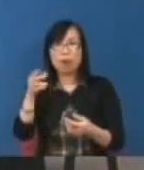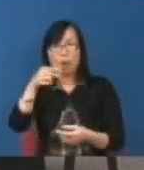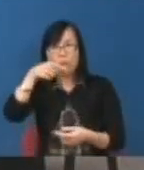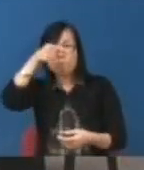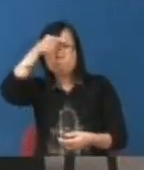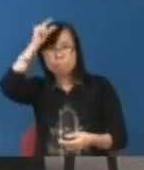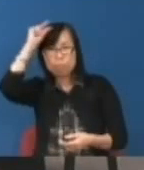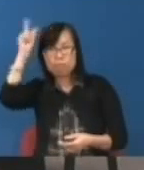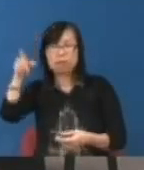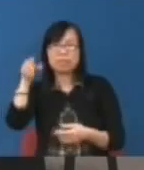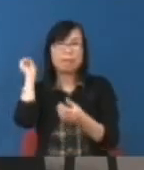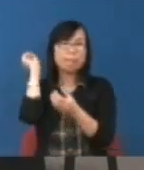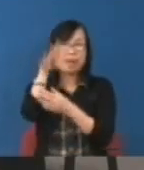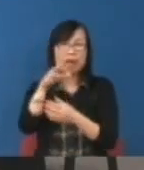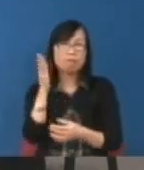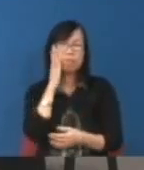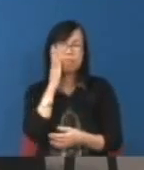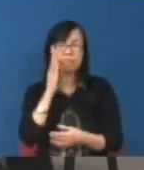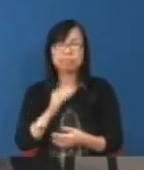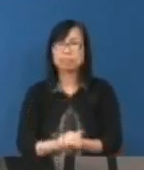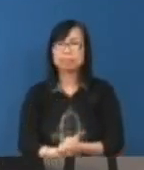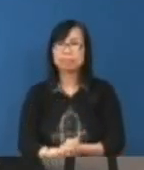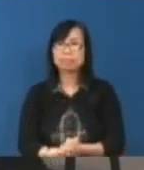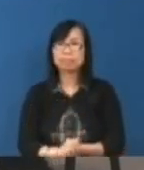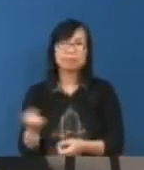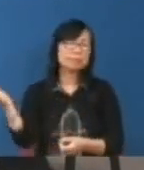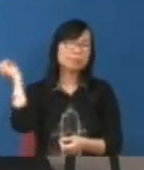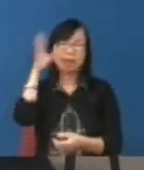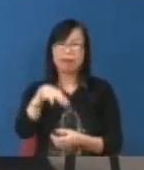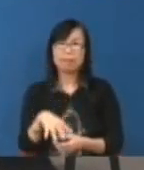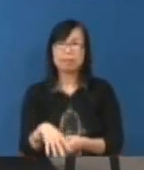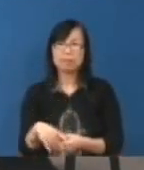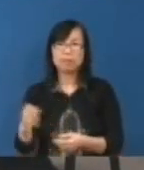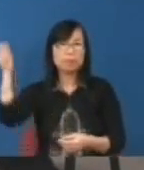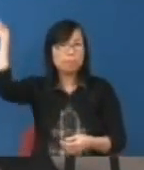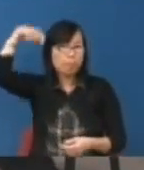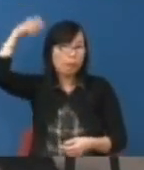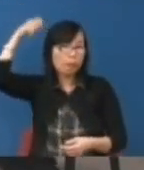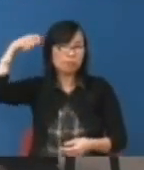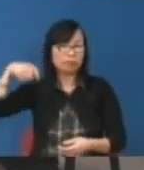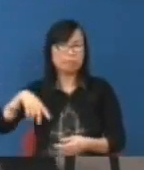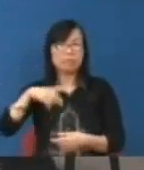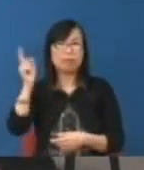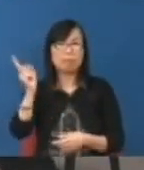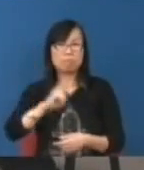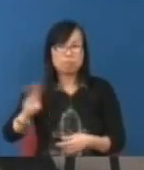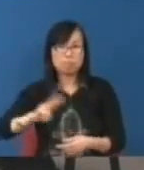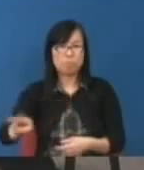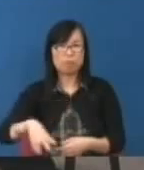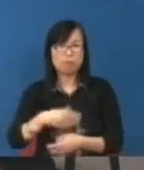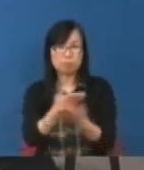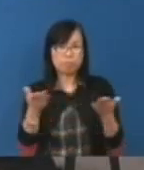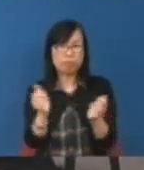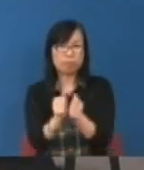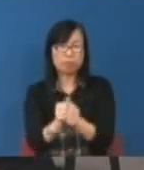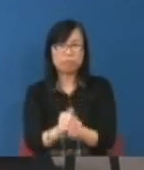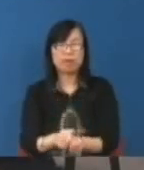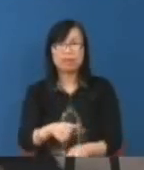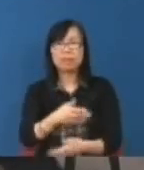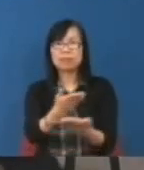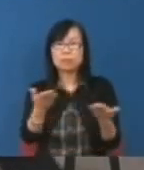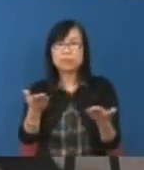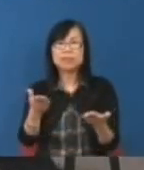有問題咧？就係咁簡單啫嘛。 多餘㗎，阿哥。以前我哋睇啲笑片都係掟蛋糕噶啦， 係咯，